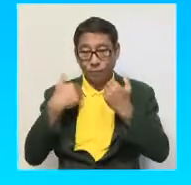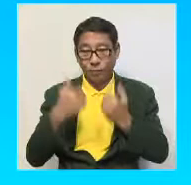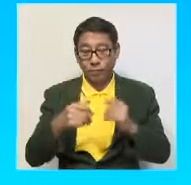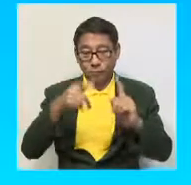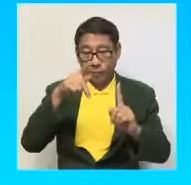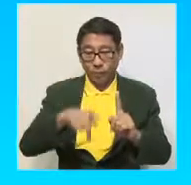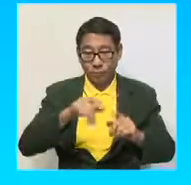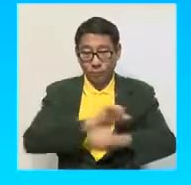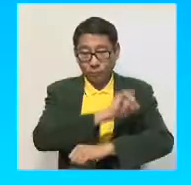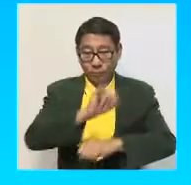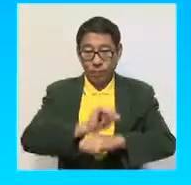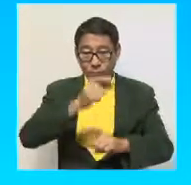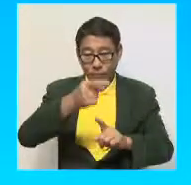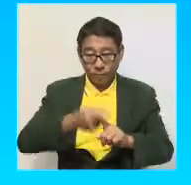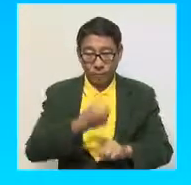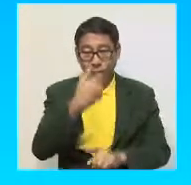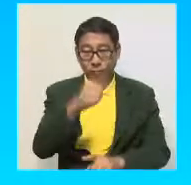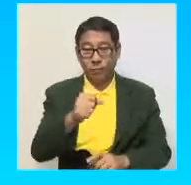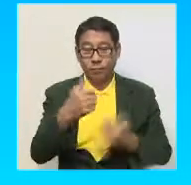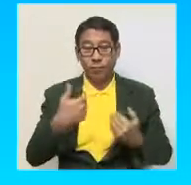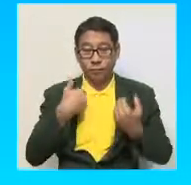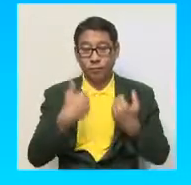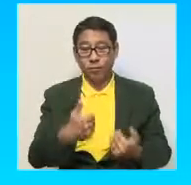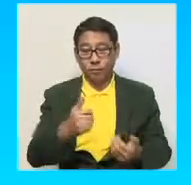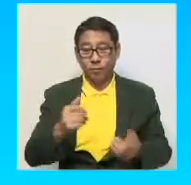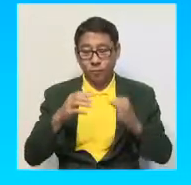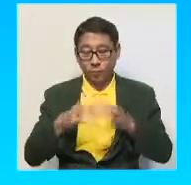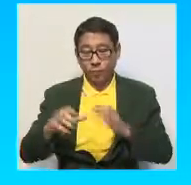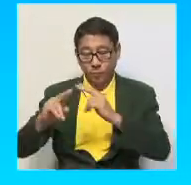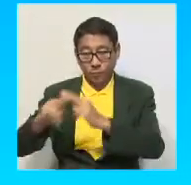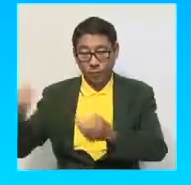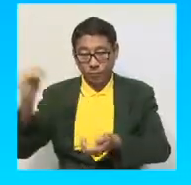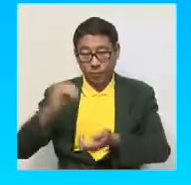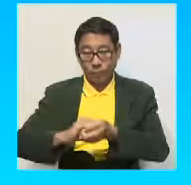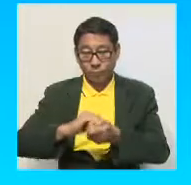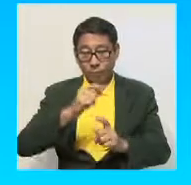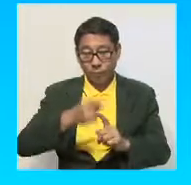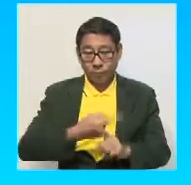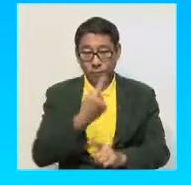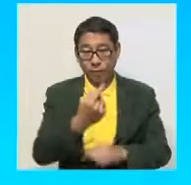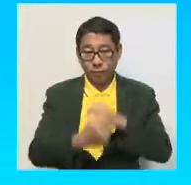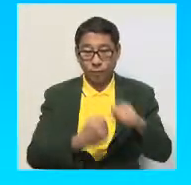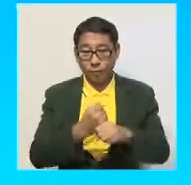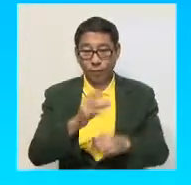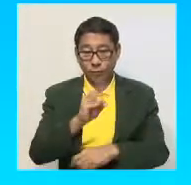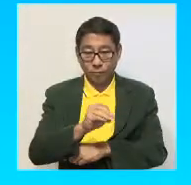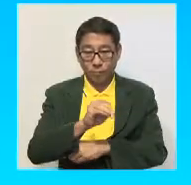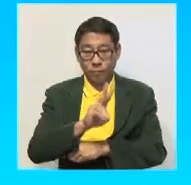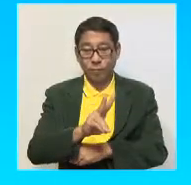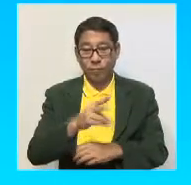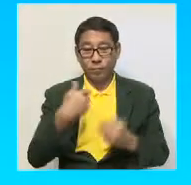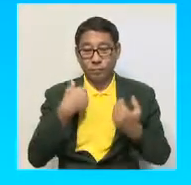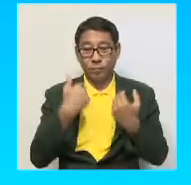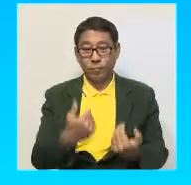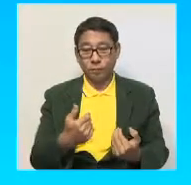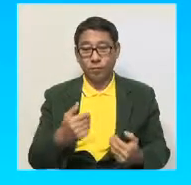ที่ 1,000 ไร่ภายในเดือนตุลาคมนี้เพื่อให้ได้เอกชนร่วมลงทุนภายในเดือนมกราคมปี2562โ